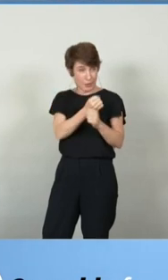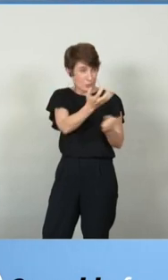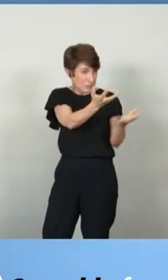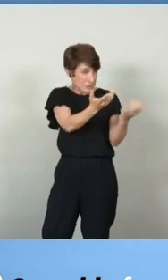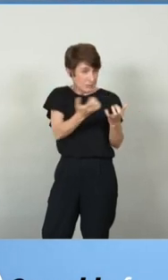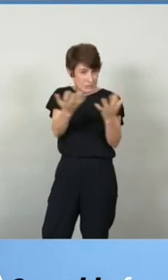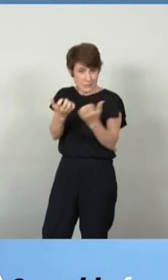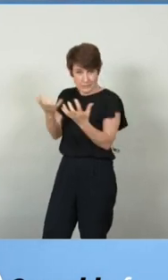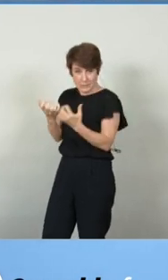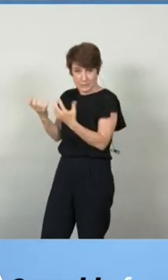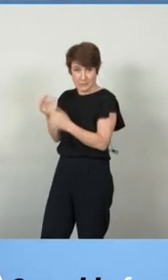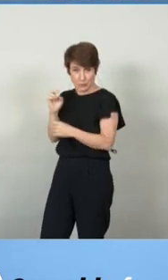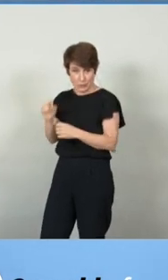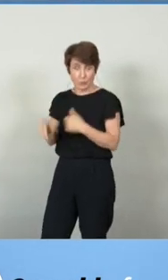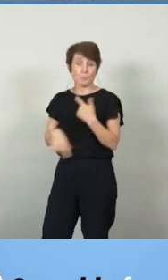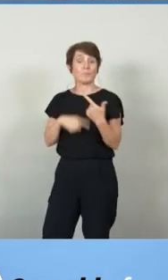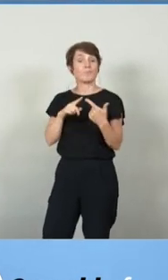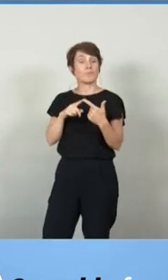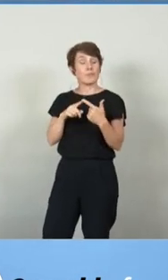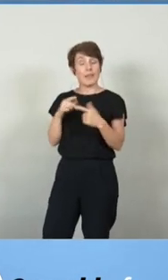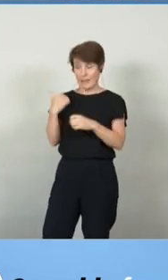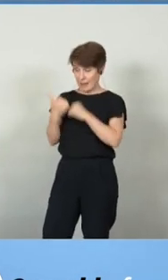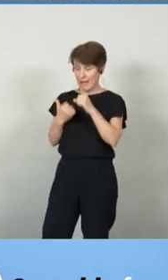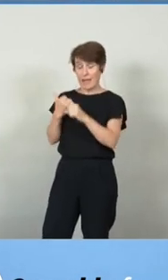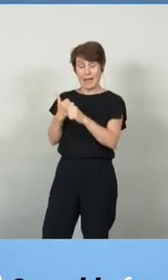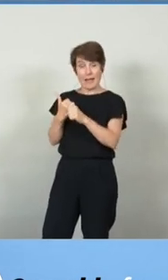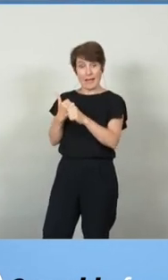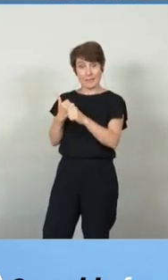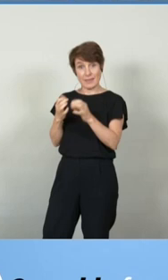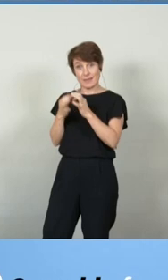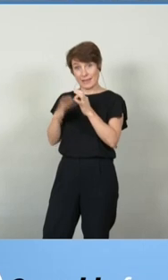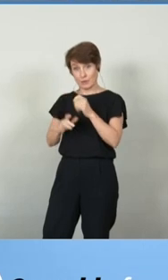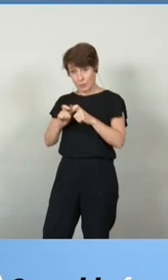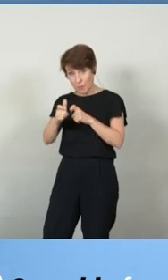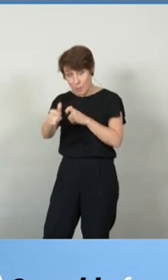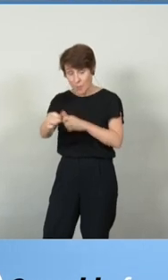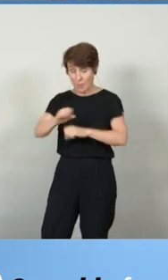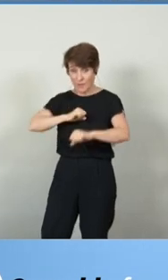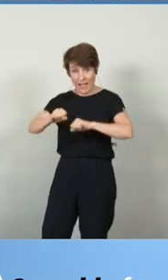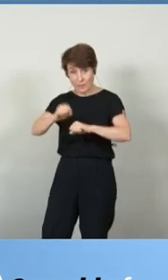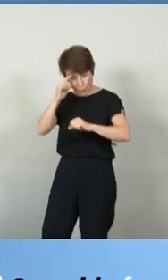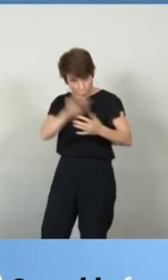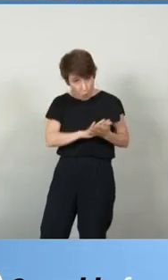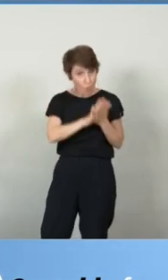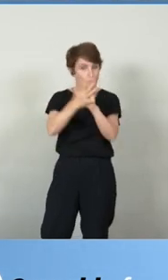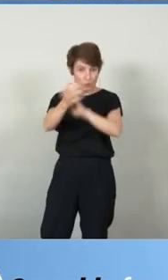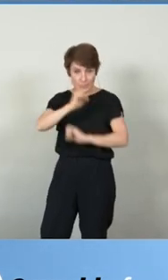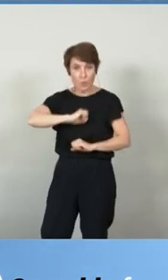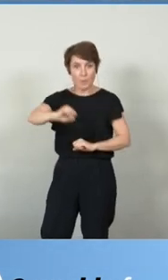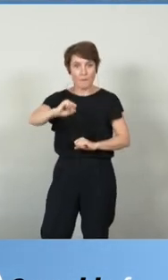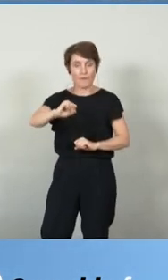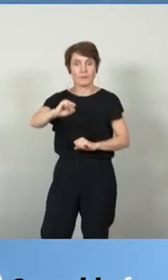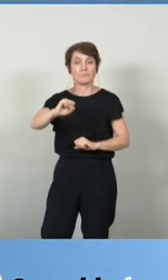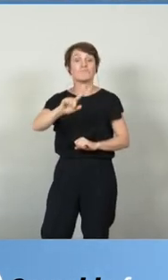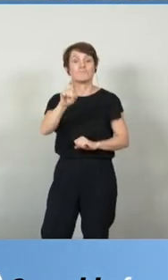deuxième question l'année a-t-elle permis d'amplifier et d'accélérer les actions en faveur de la transition troisième question